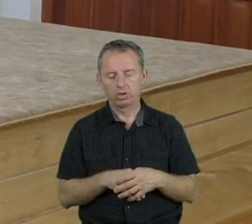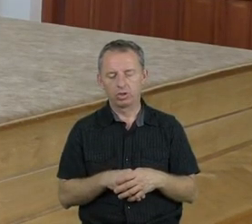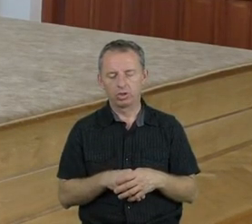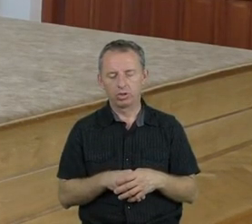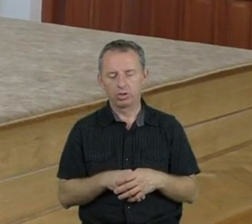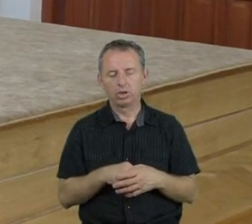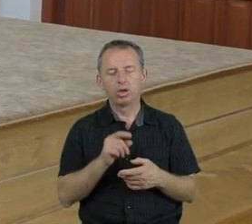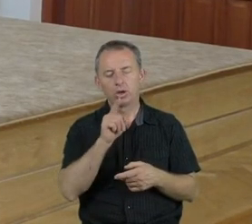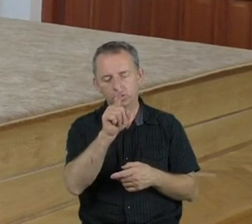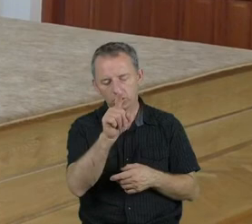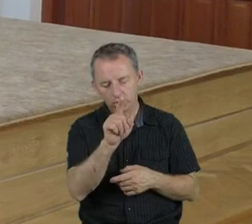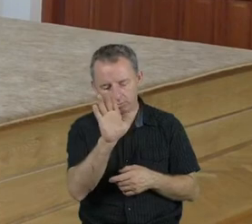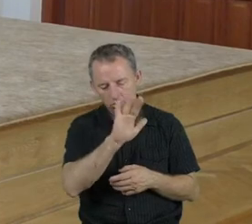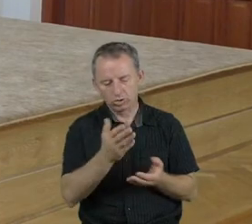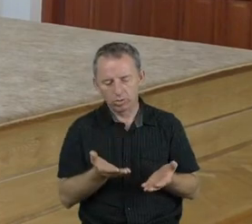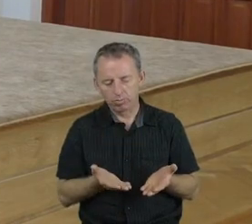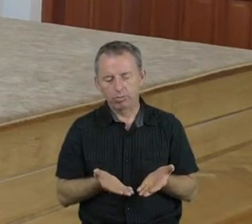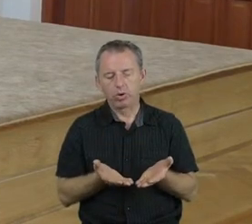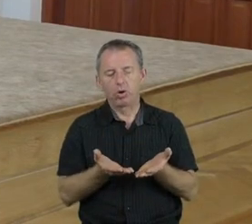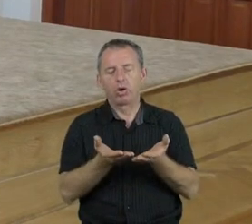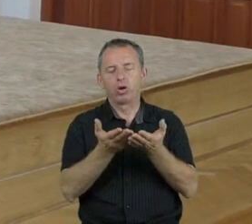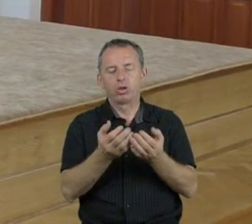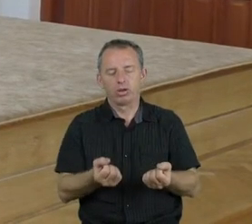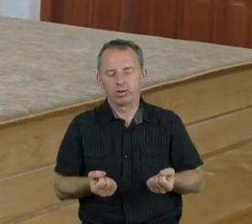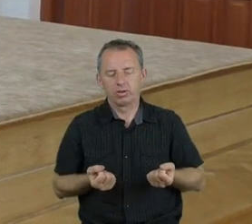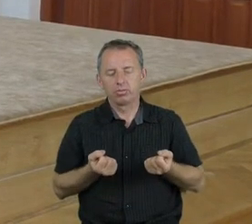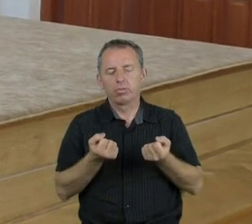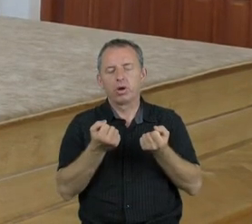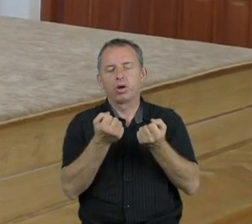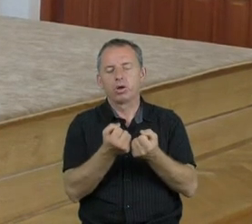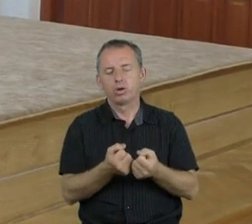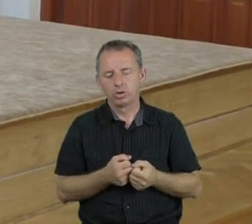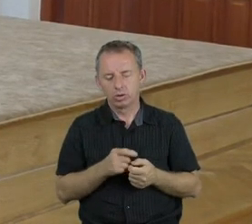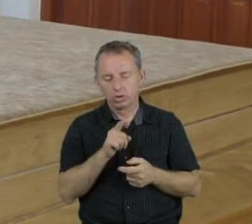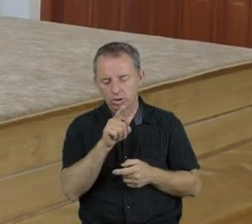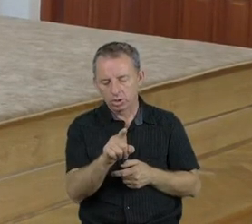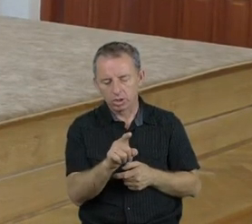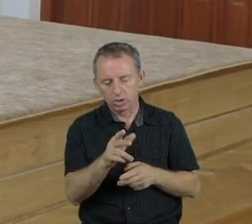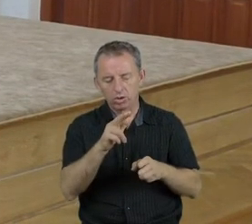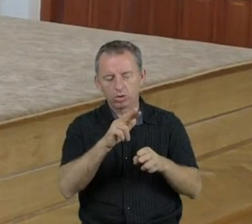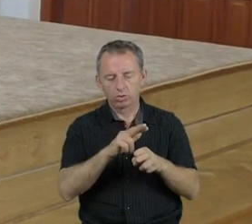Ty, Boże, podnoś i wzmacniaj, zwłaszcza dzisiaj, kiedy